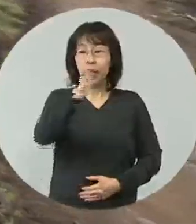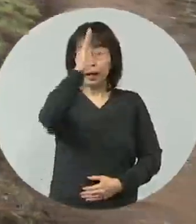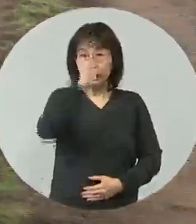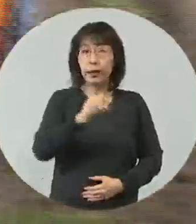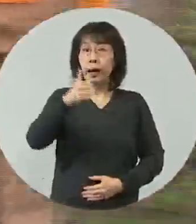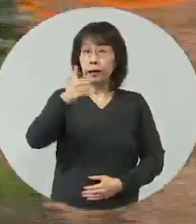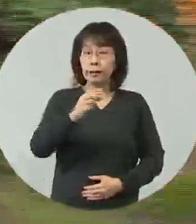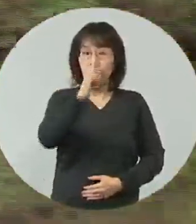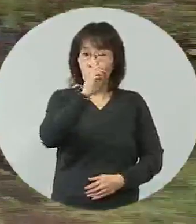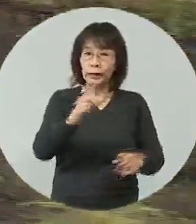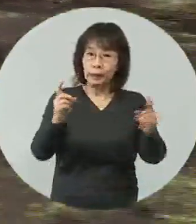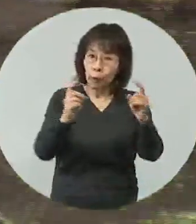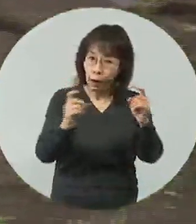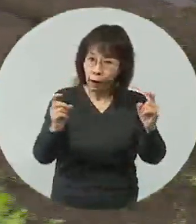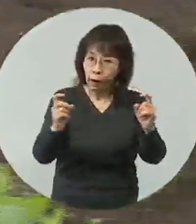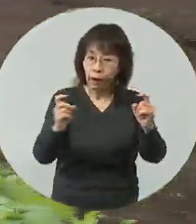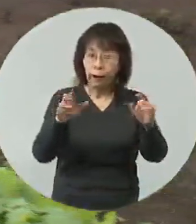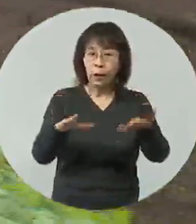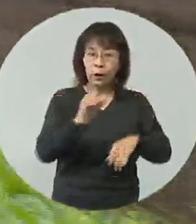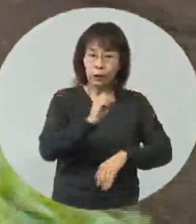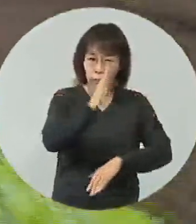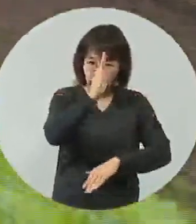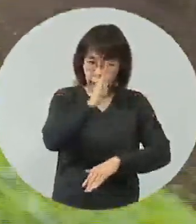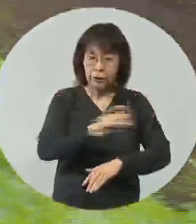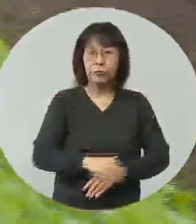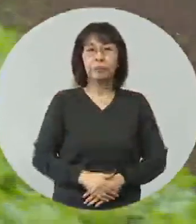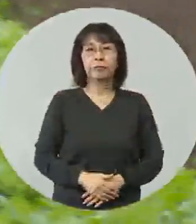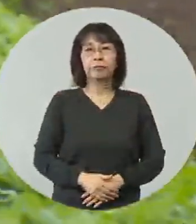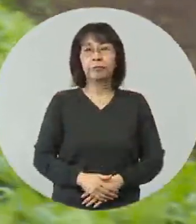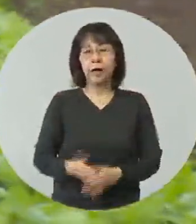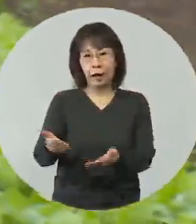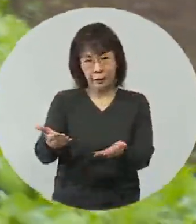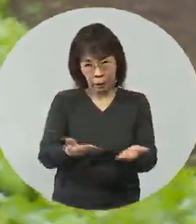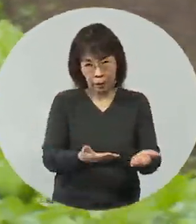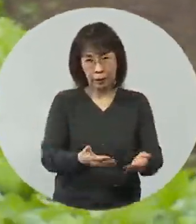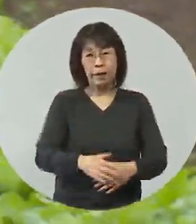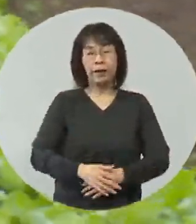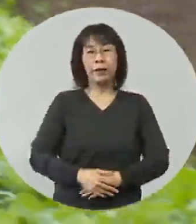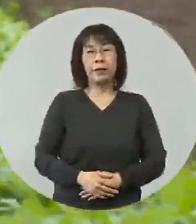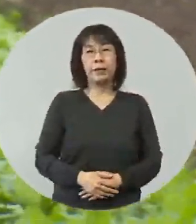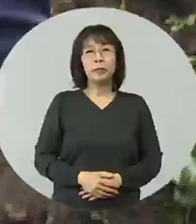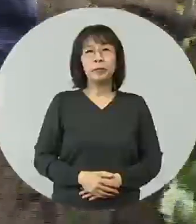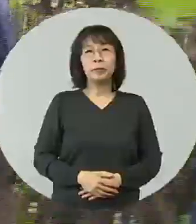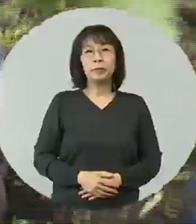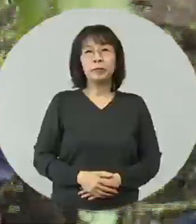こんにちは。 こんにちは。 今日はよろしくお願いします。 はい、いらっしゃいませ。